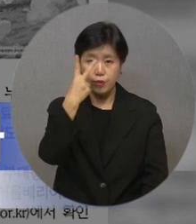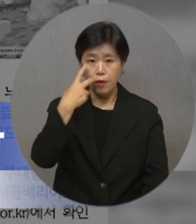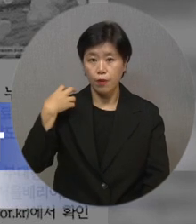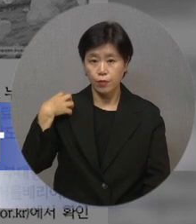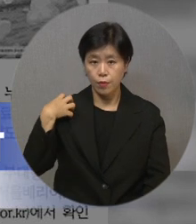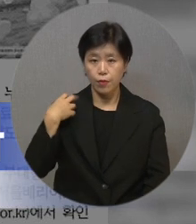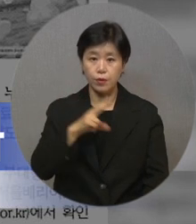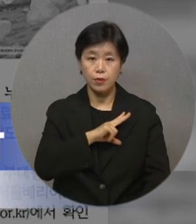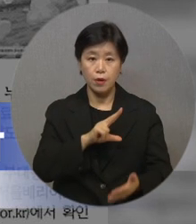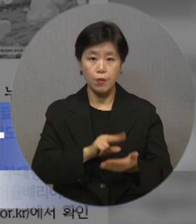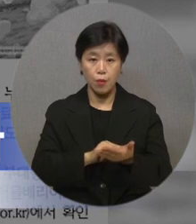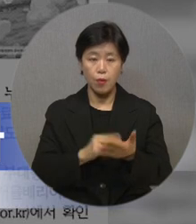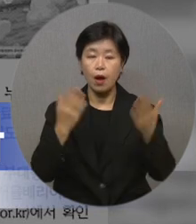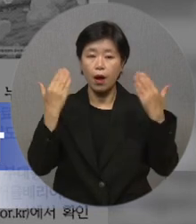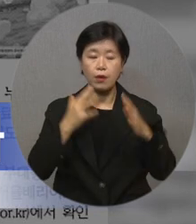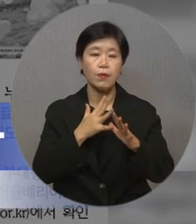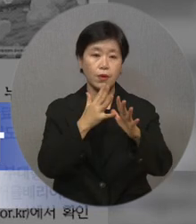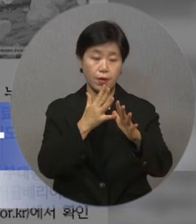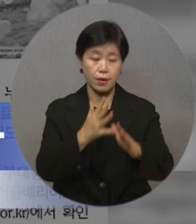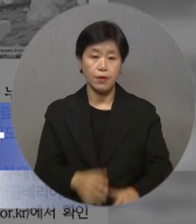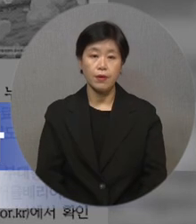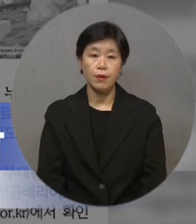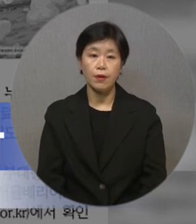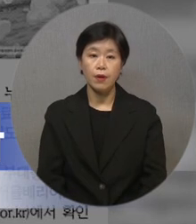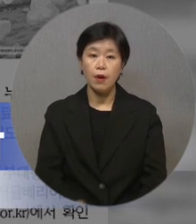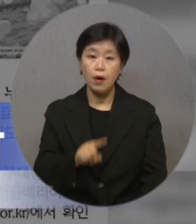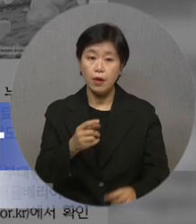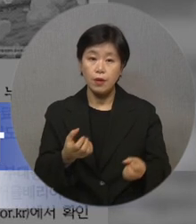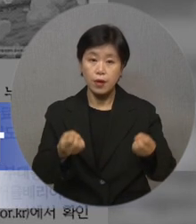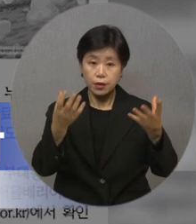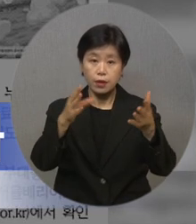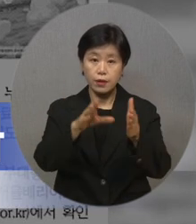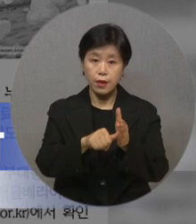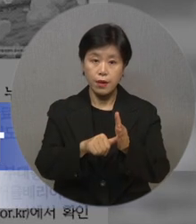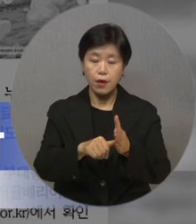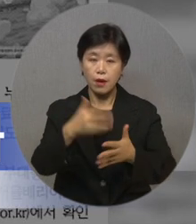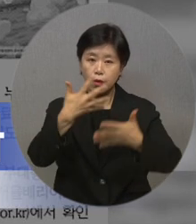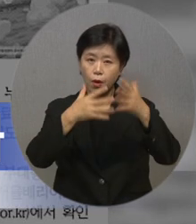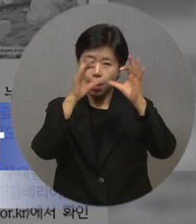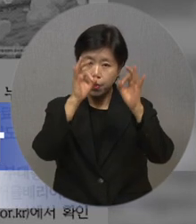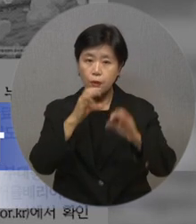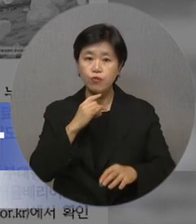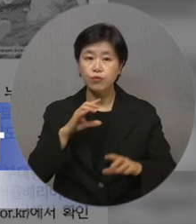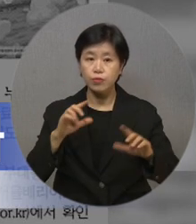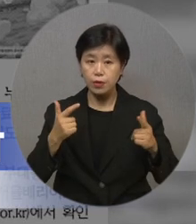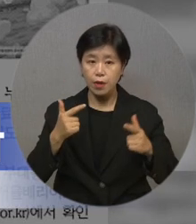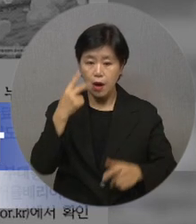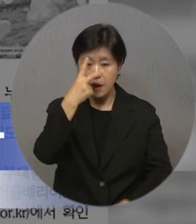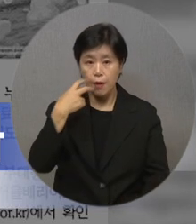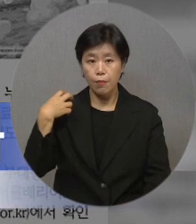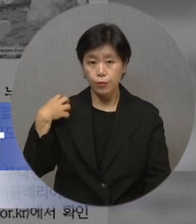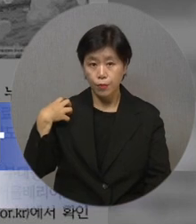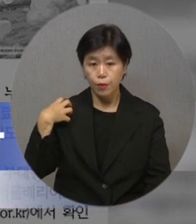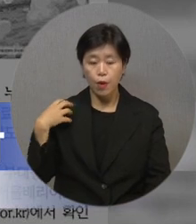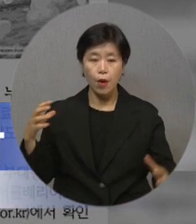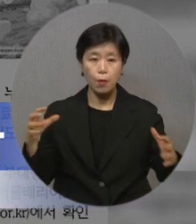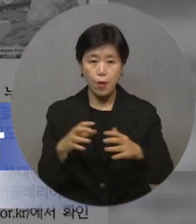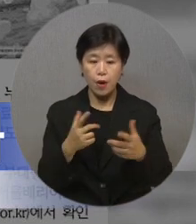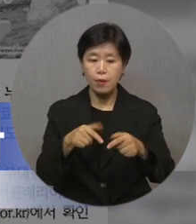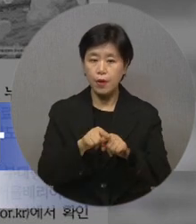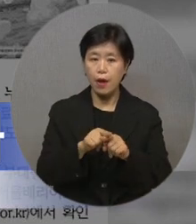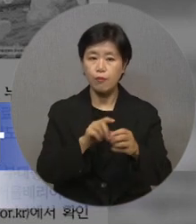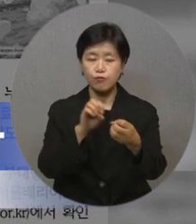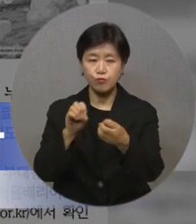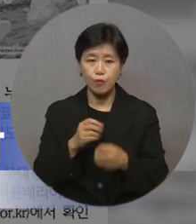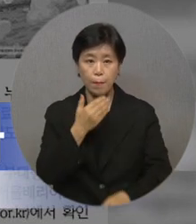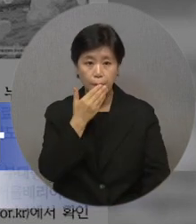예정입니다 한편 영화제에서는 영화 상영뿐만 아니라 감독들과의 토크와 관객 참여 이벤트